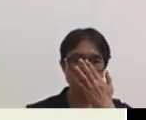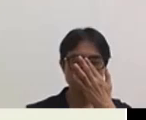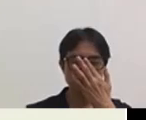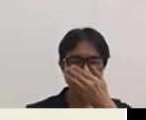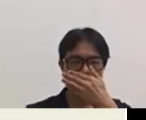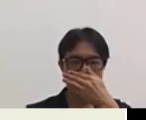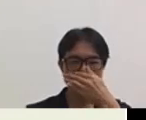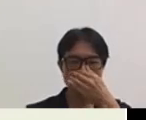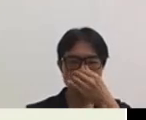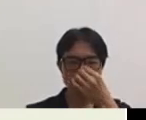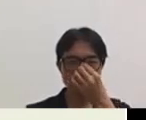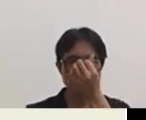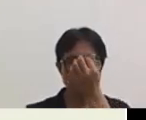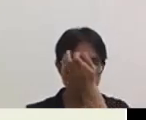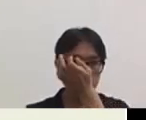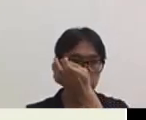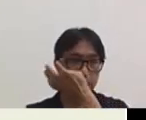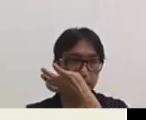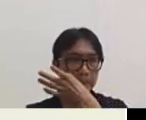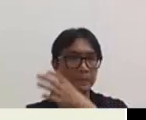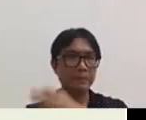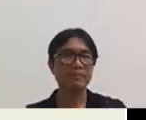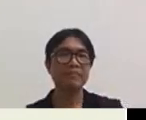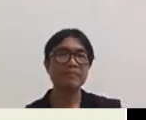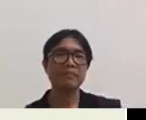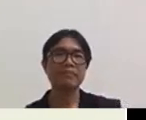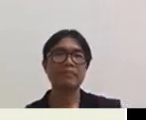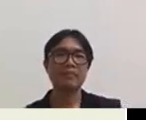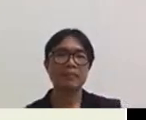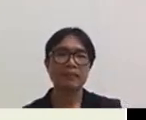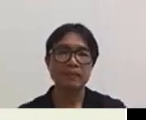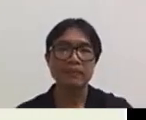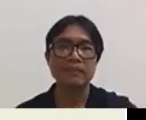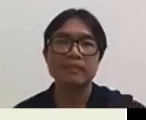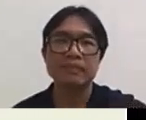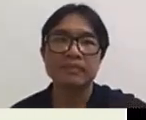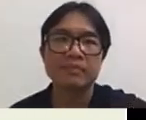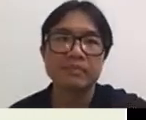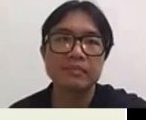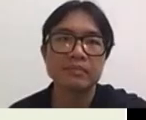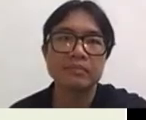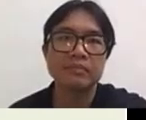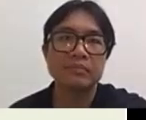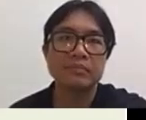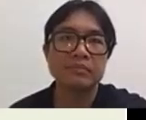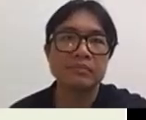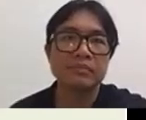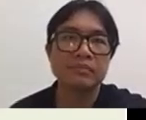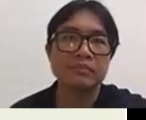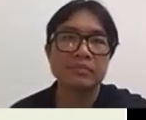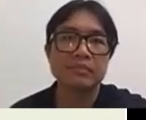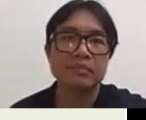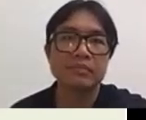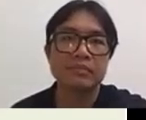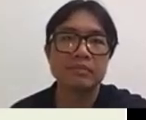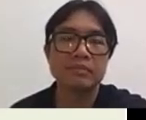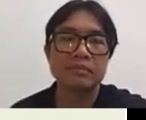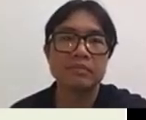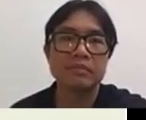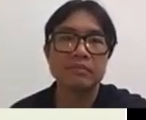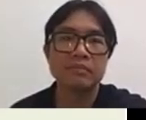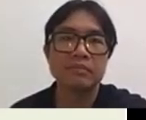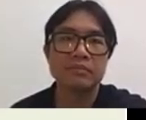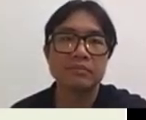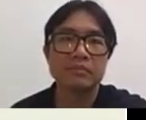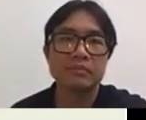hadapi. Oh ya, catatan. Sekarang ada catatan penafsiran supaya kalian paham maksudnya apa. Kalau surat Yohanes atau Injil Yohanes